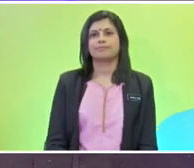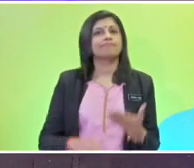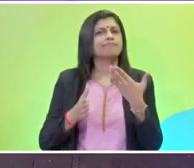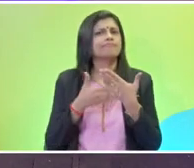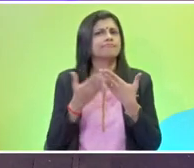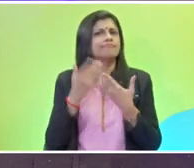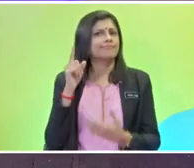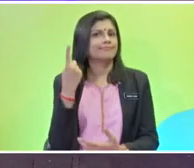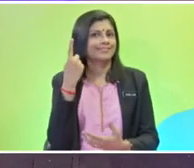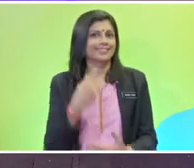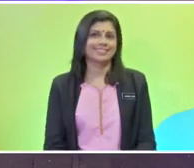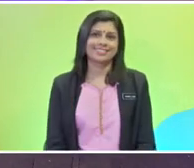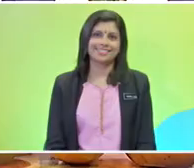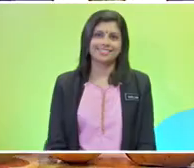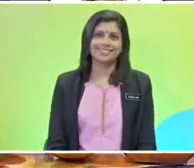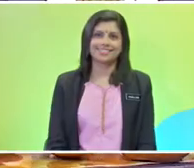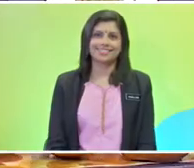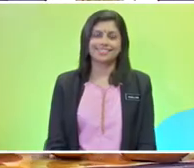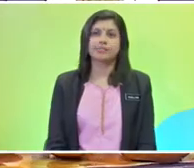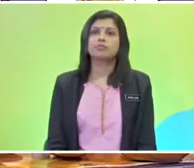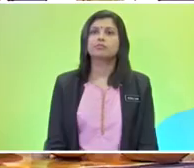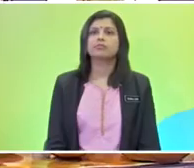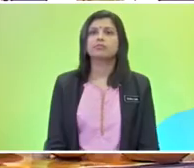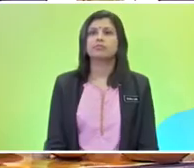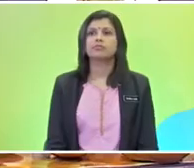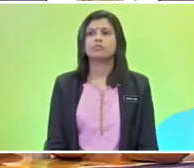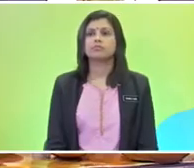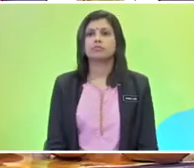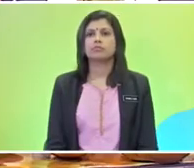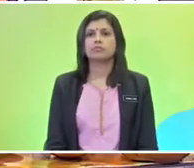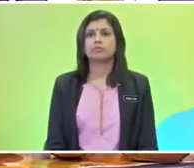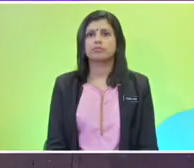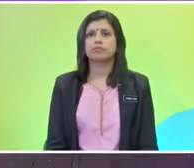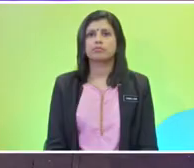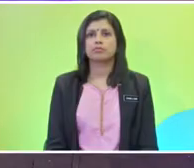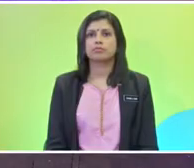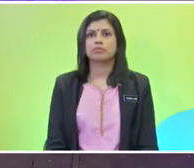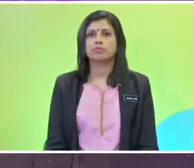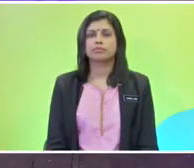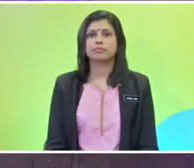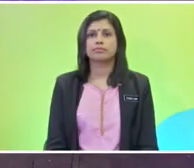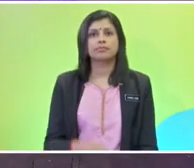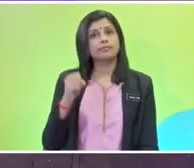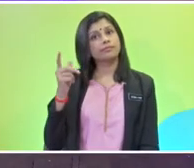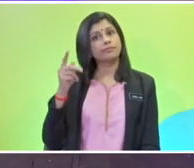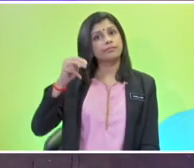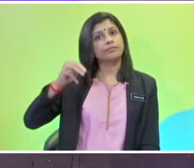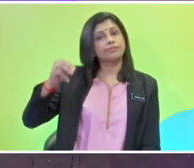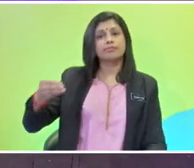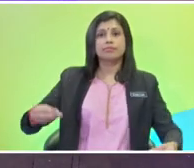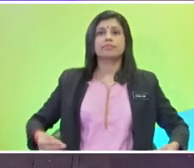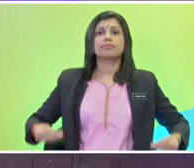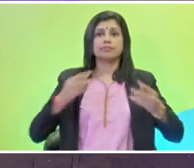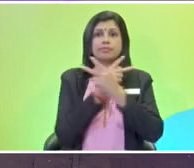Jadi murid-murid boleh buat. Cikgu galakkan murid-murid buat selepas ini di rumah. Di rumah. Okey murid-murid, terima kasih